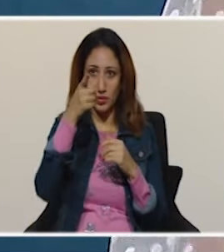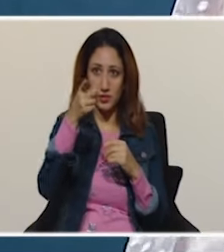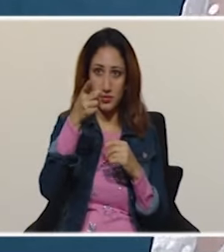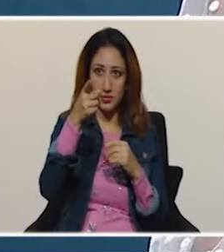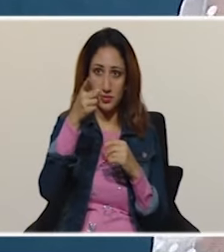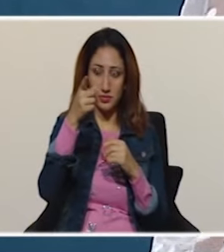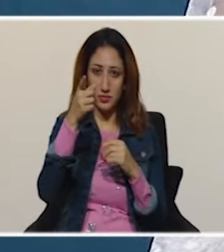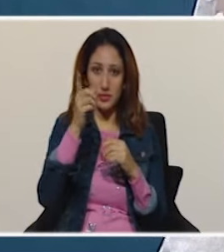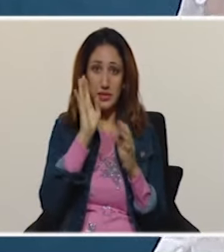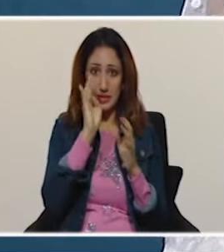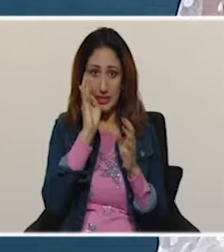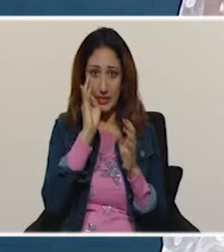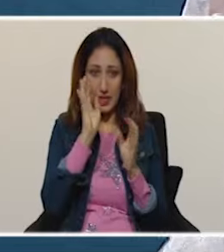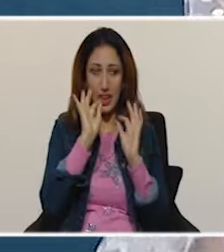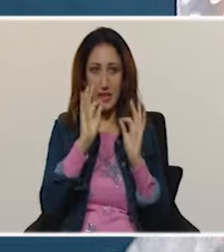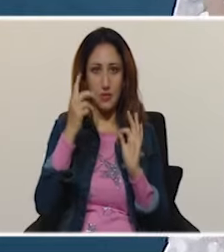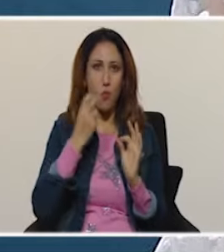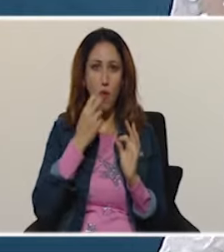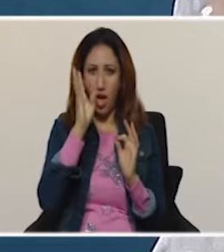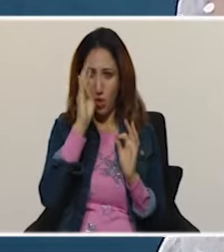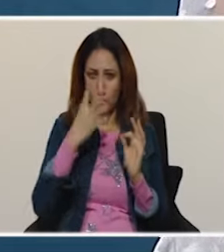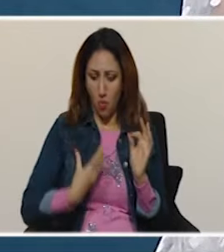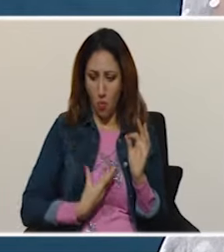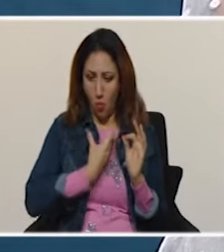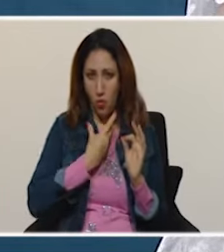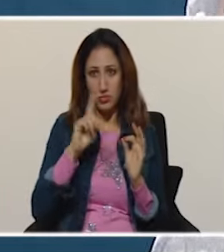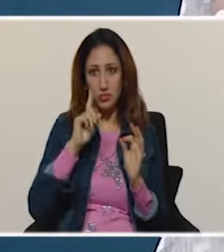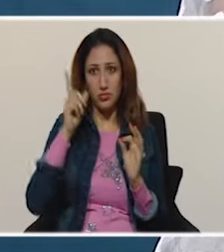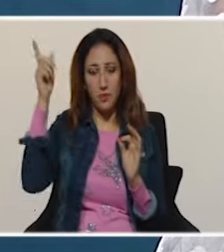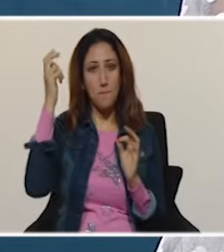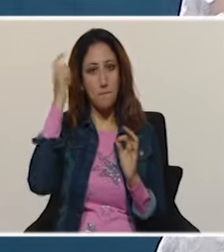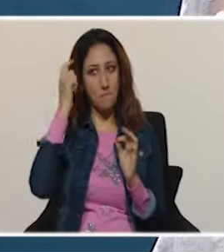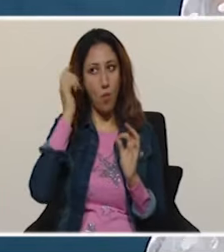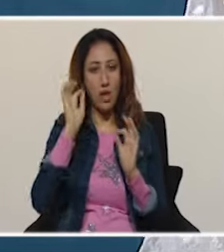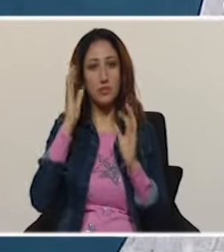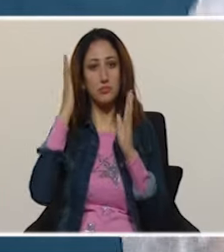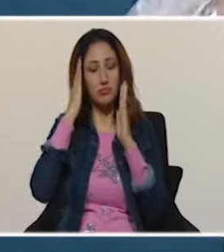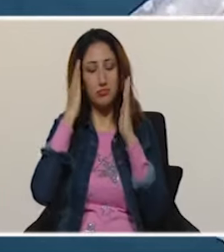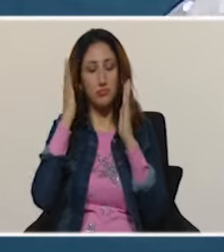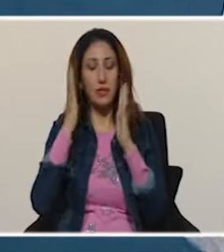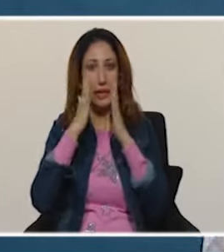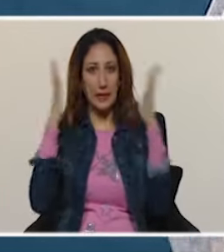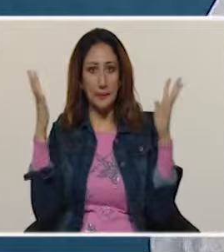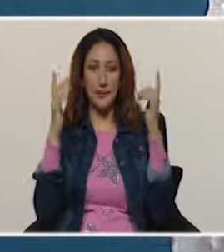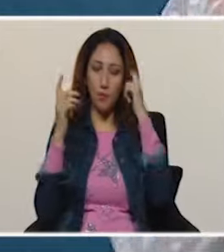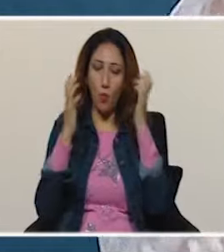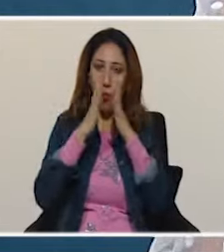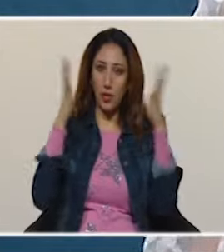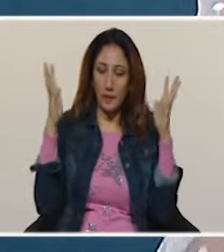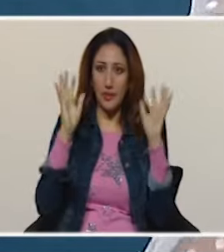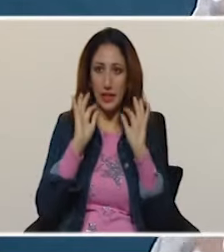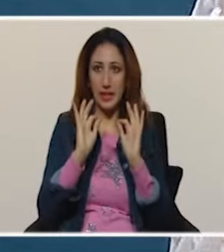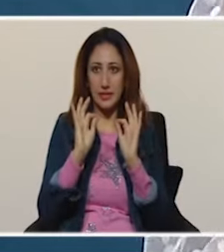انا بحس انه الزواج لازم الاثنين يكبروا عقلهم، اذا الاثنين الراجل مصغر عقله الست تكبر عقلها، لو الثلاثه العكس يعني احنا حنشيل